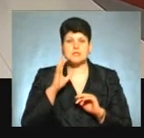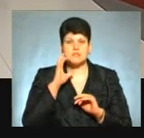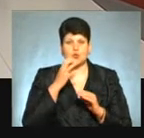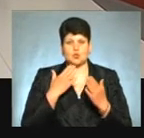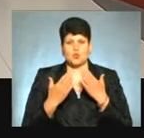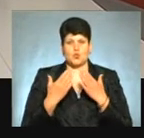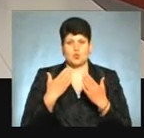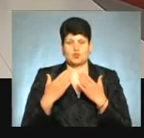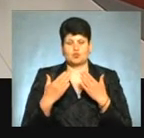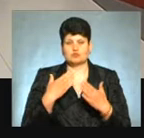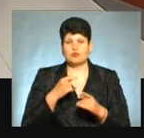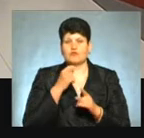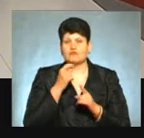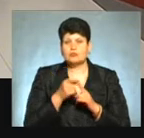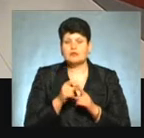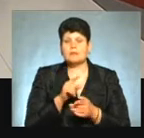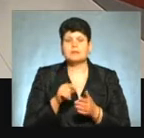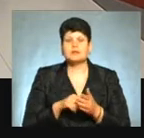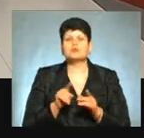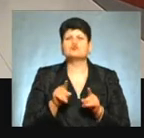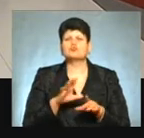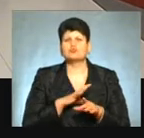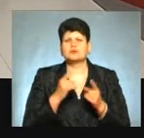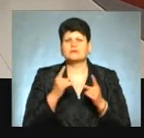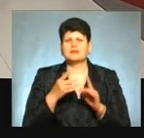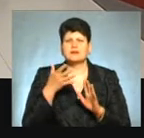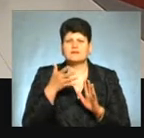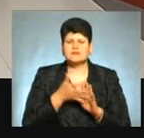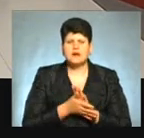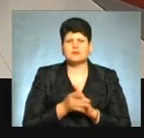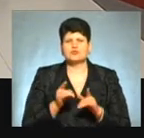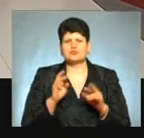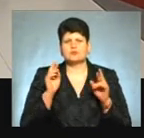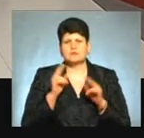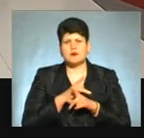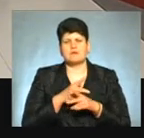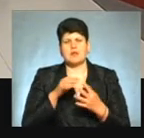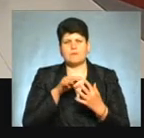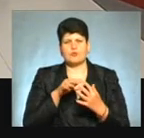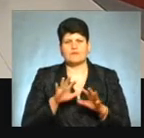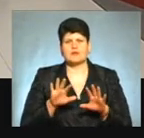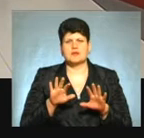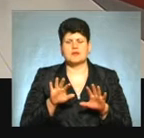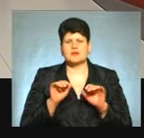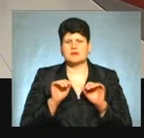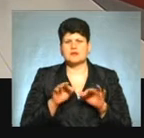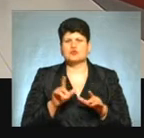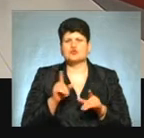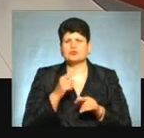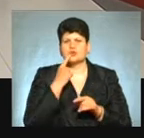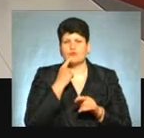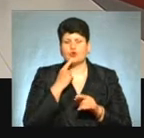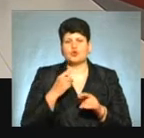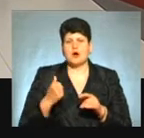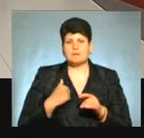серйозну розмову і відповідь на питання, чому були такі шалені втрати, чому настільки невдалі бойові дії, чому червоноармійці попадали в